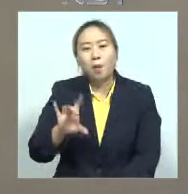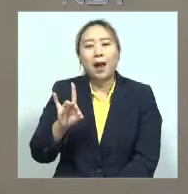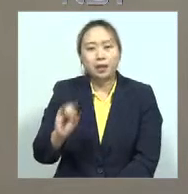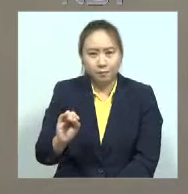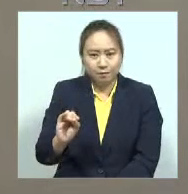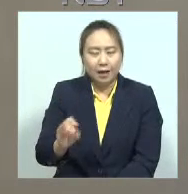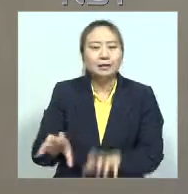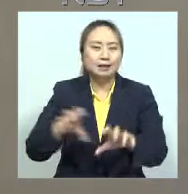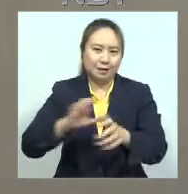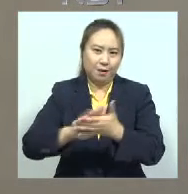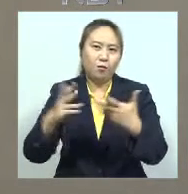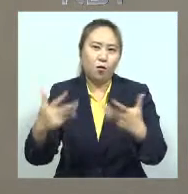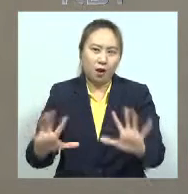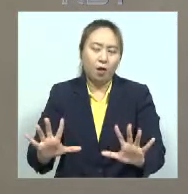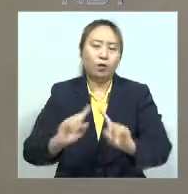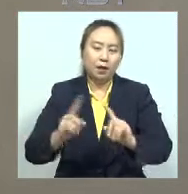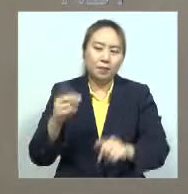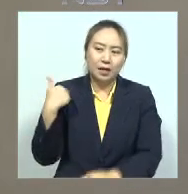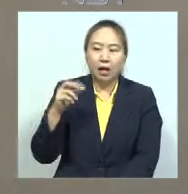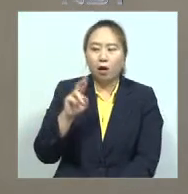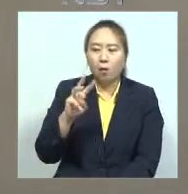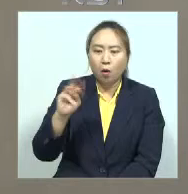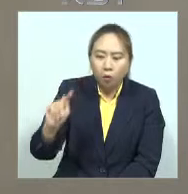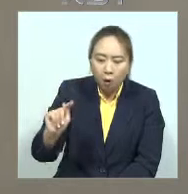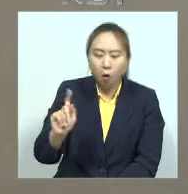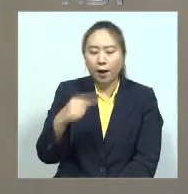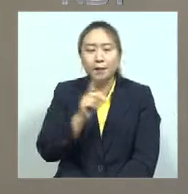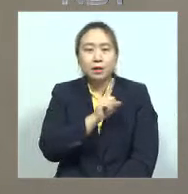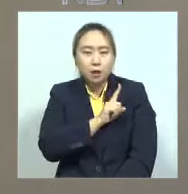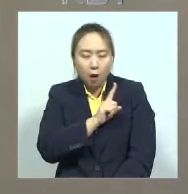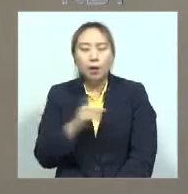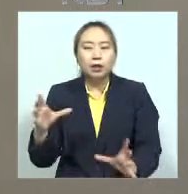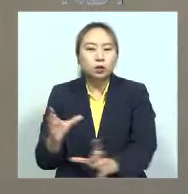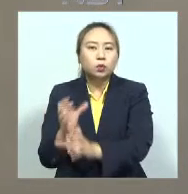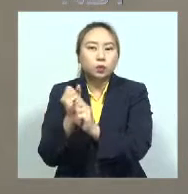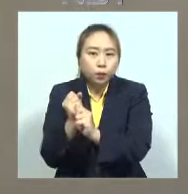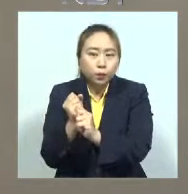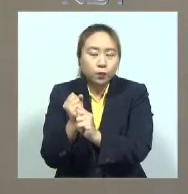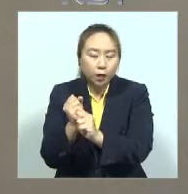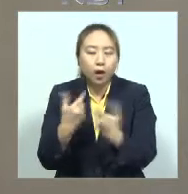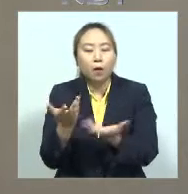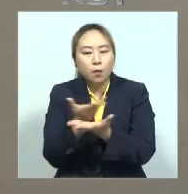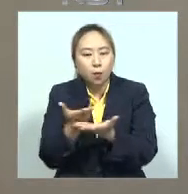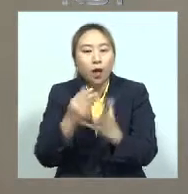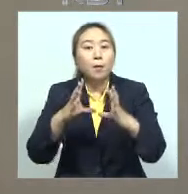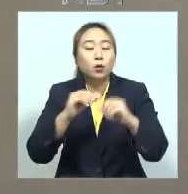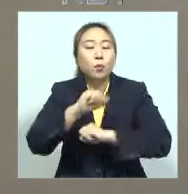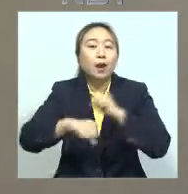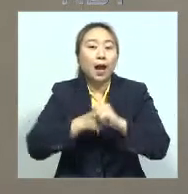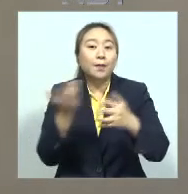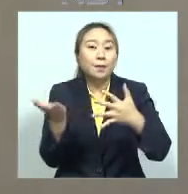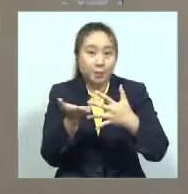นะก็จัดไปแล้วแหละระดับรัฐมนตรีระดับผู้เกี่ยวข้องก็ไปหาข้อสรุปมาเพื่อจะเอามาหารือในการประชุมกลางปี